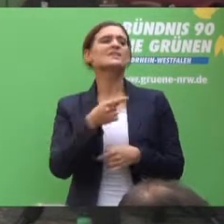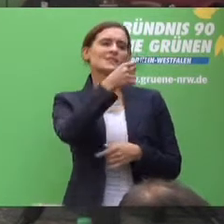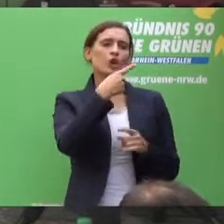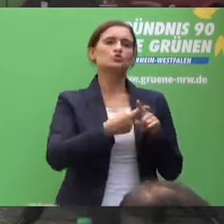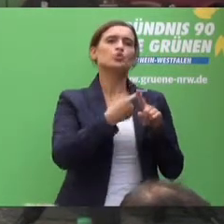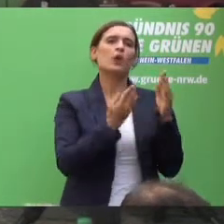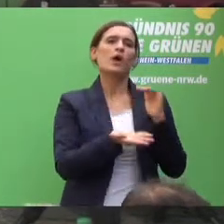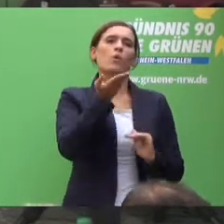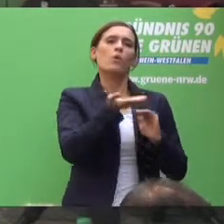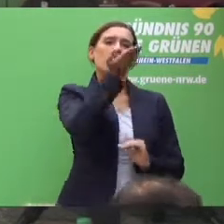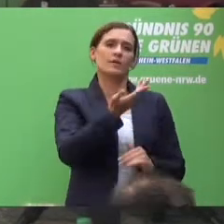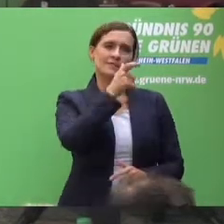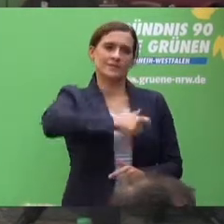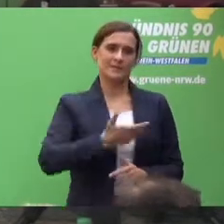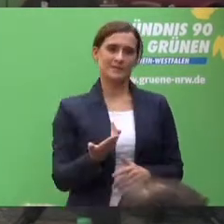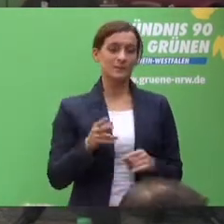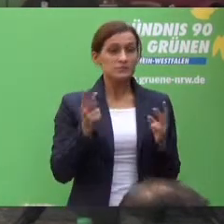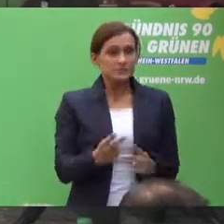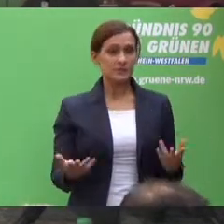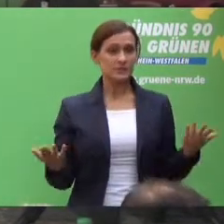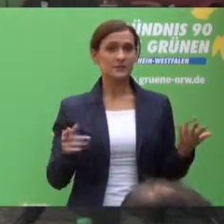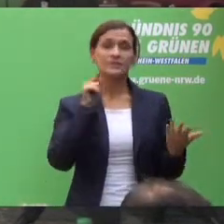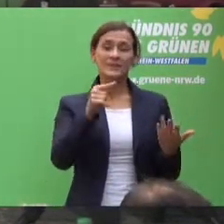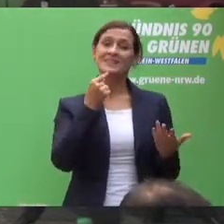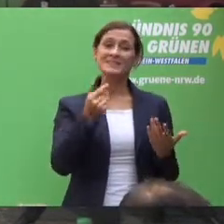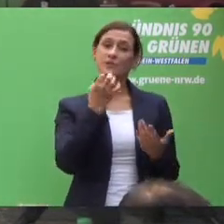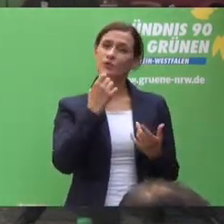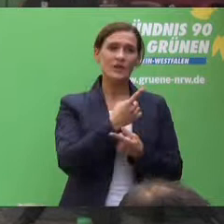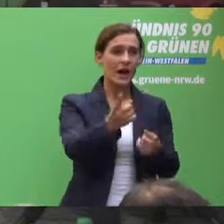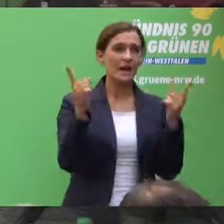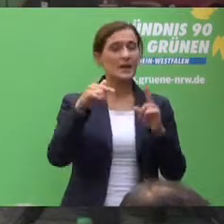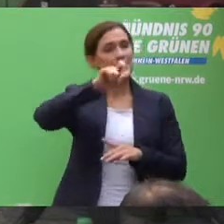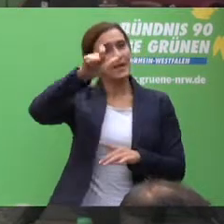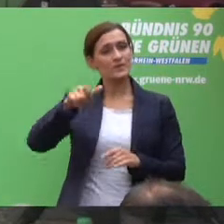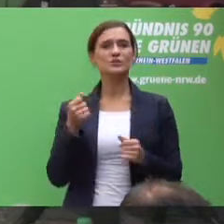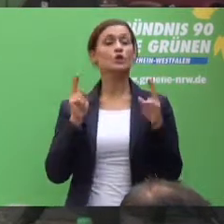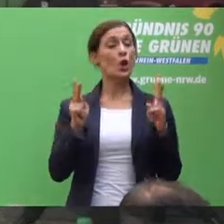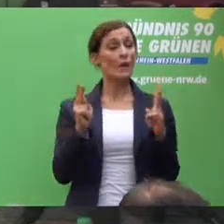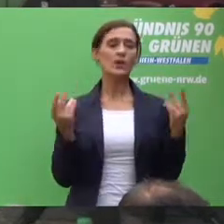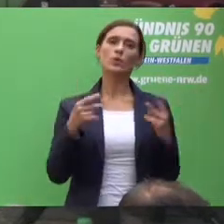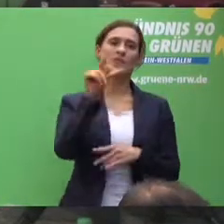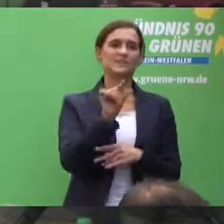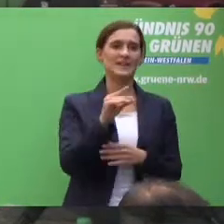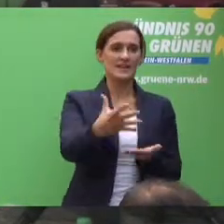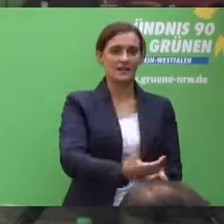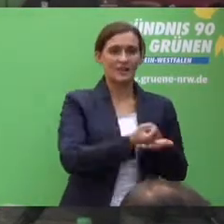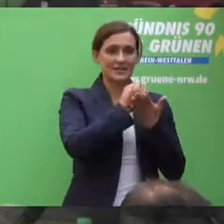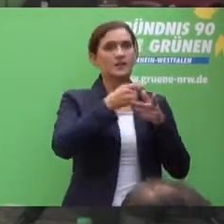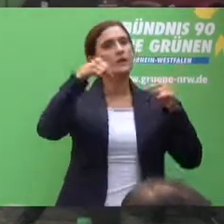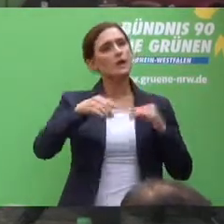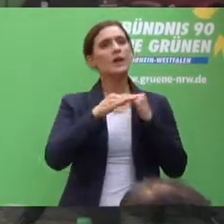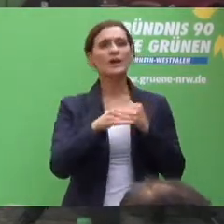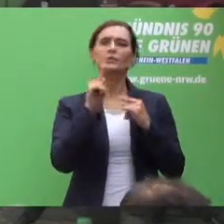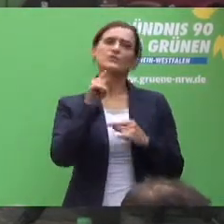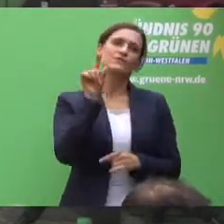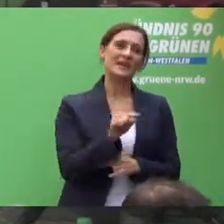Steuererhöher. Nein, wir wollen, dass alle Menschen, die normal und wenig verdienen, in diesem Lande weniger Steuern